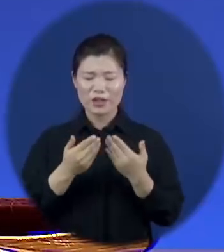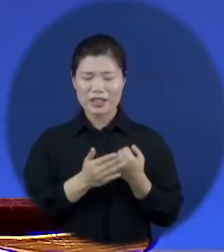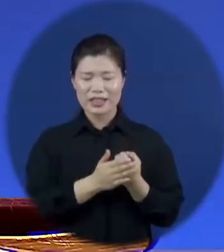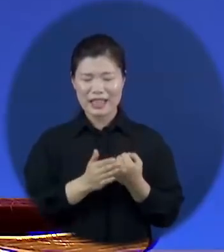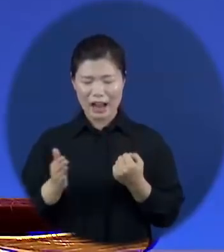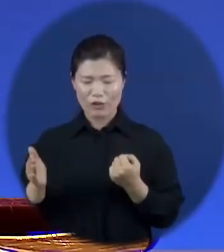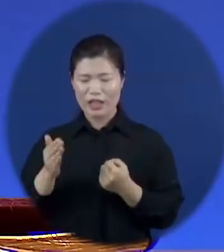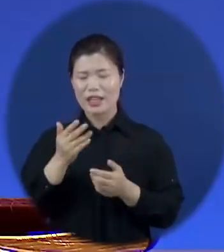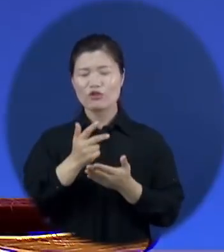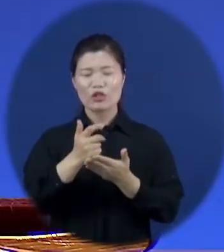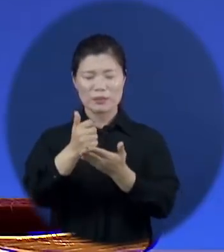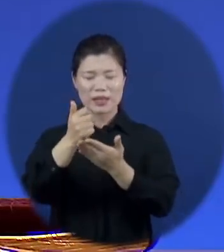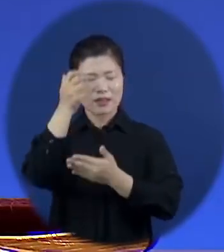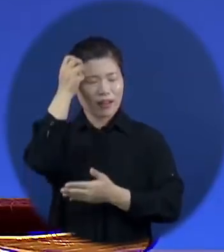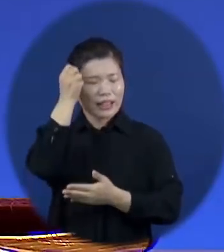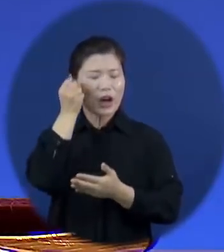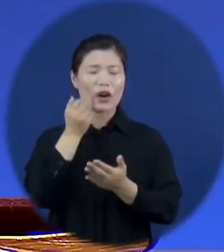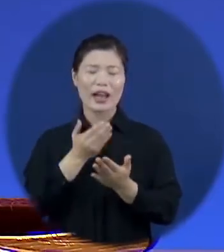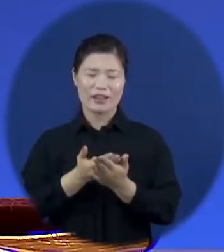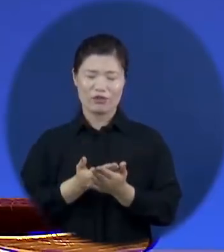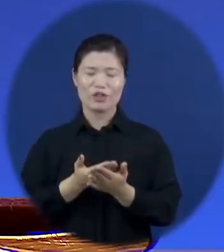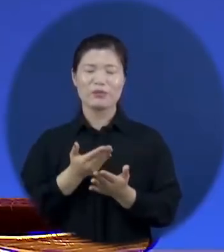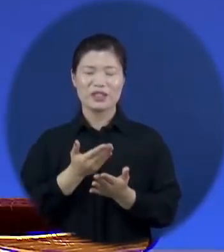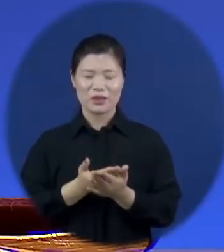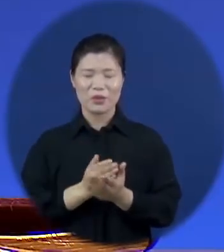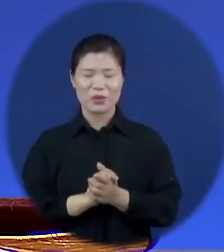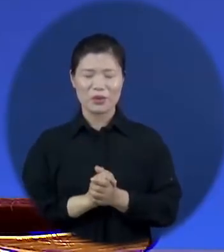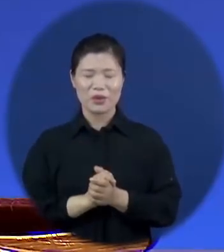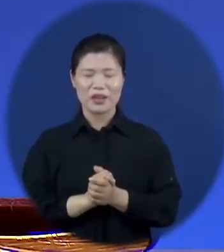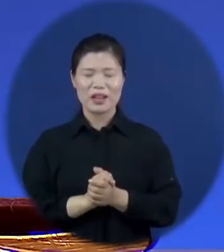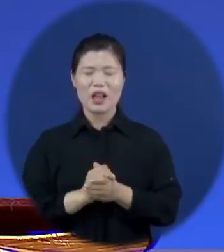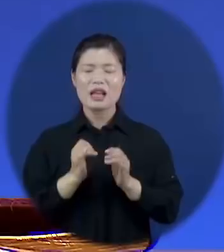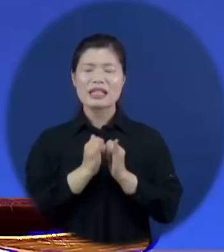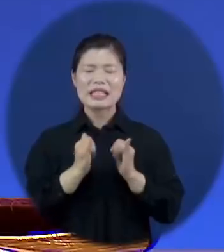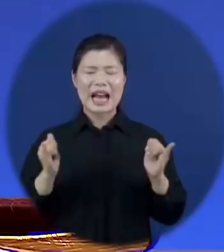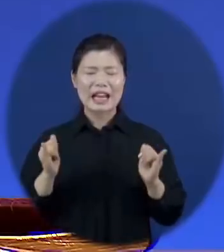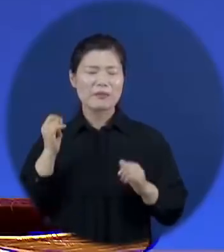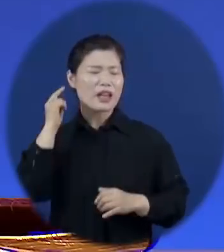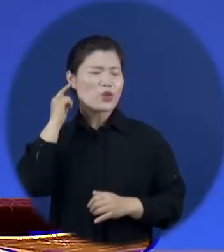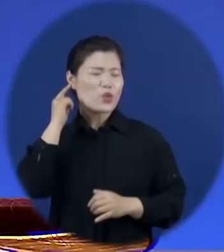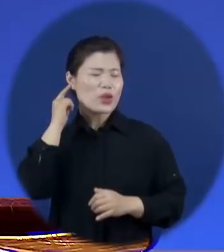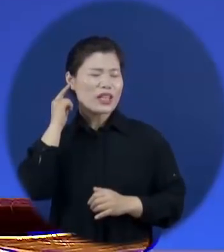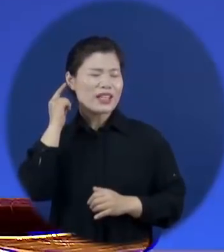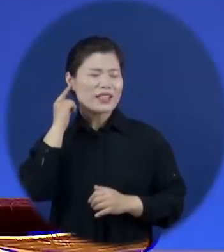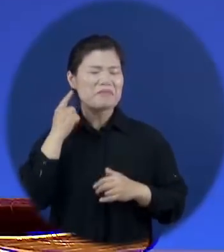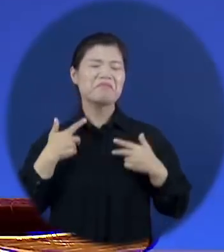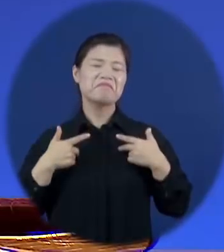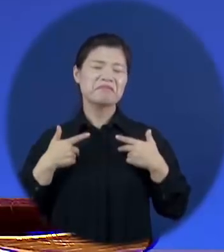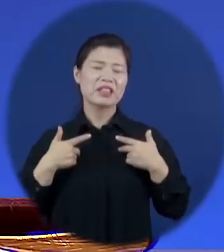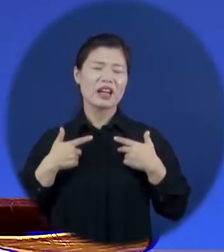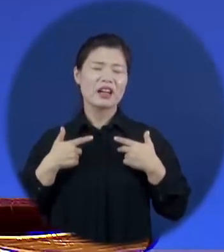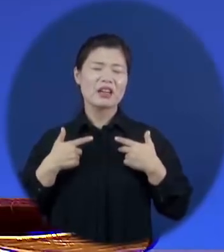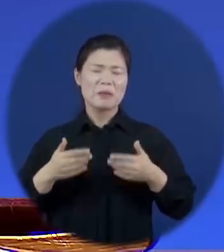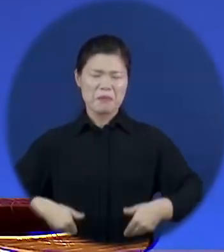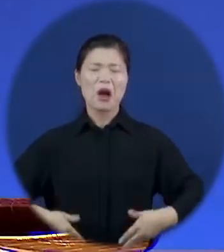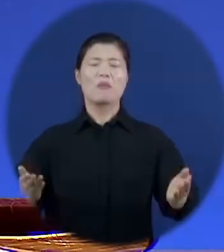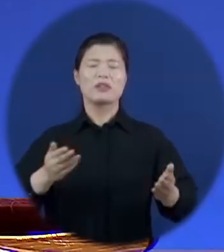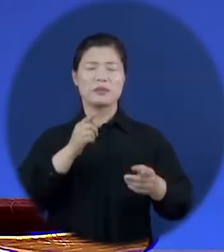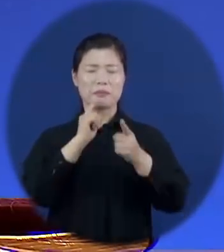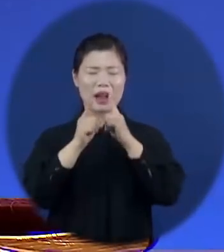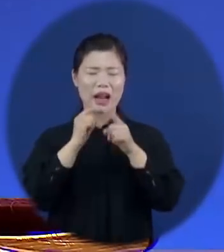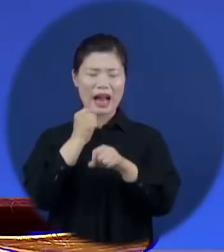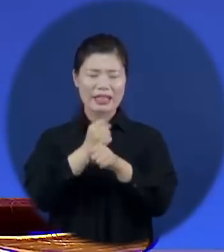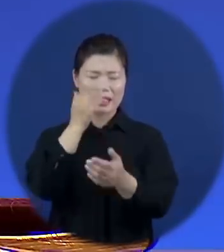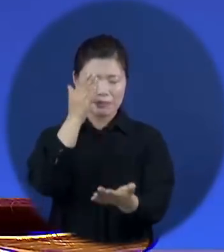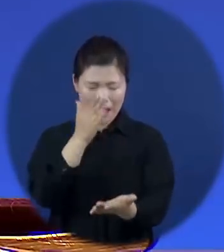세워주셨사오니 주님께서 기억하여 주시옵시고 사람의 귀를 즐겁게 하거나 쓸데없는 말 하지